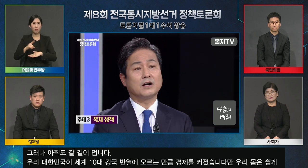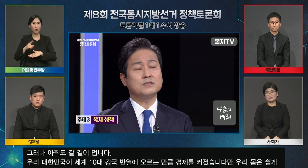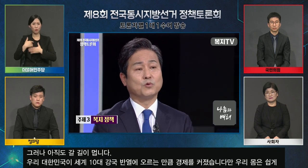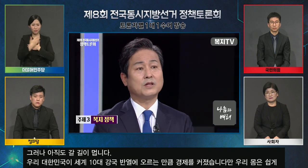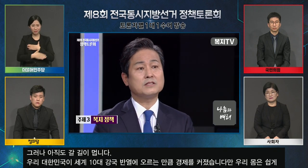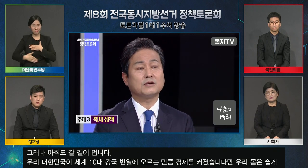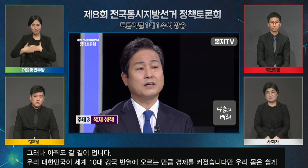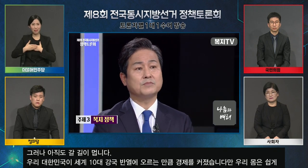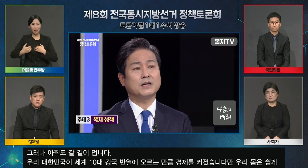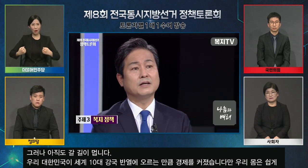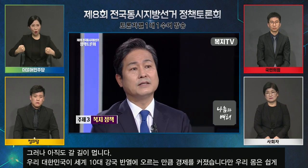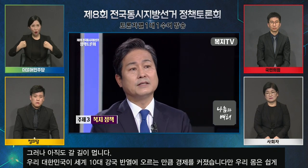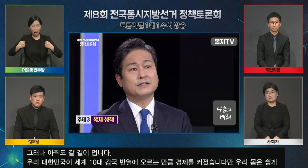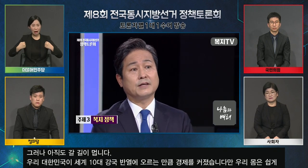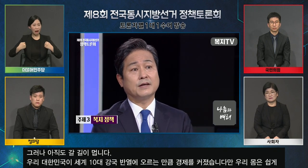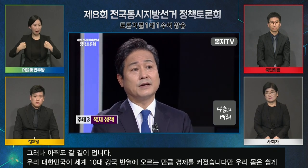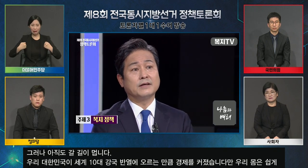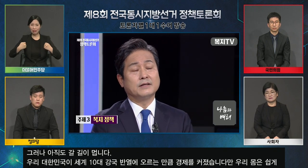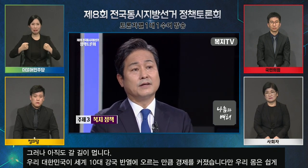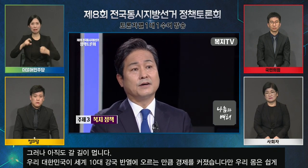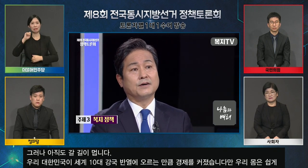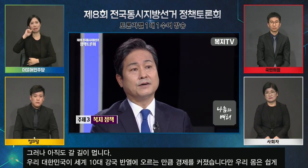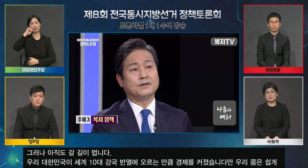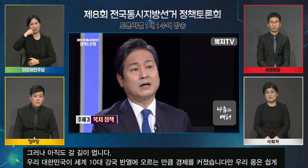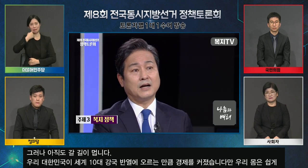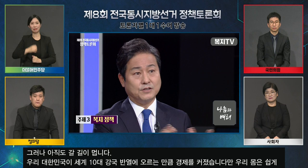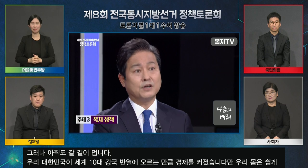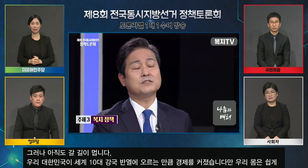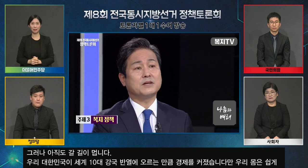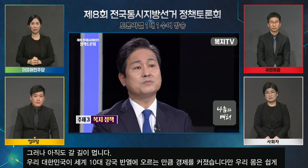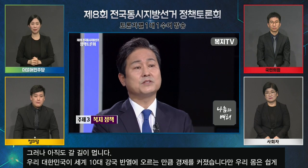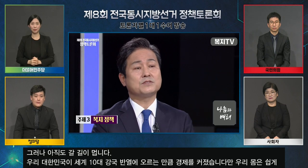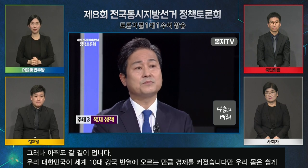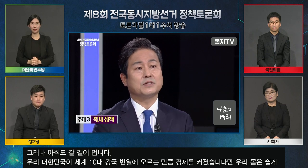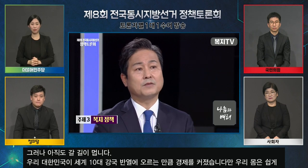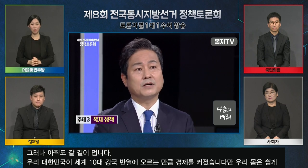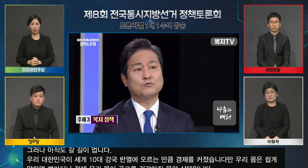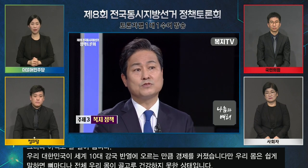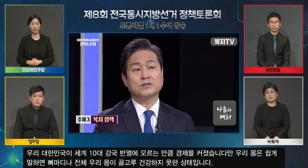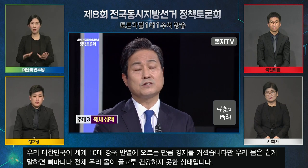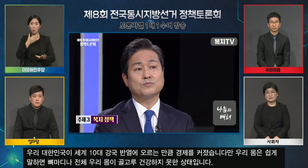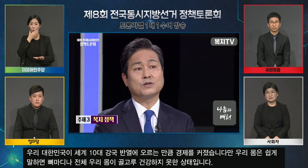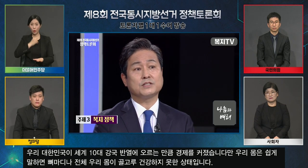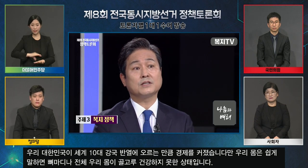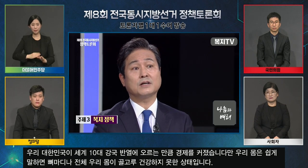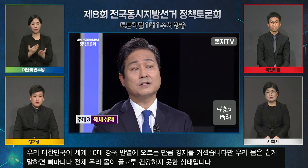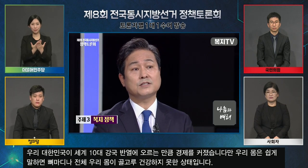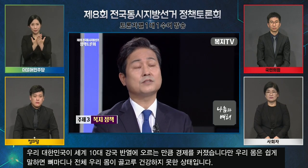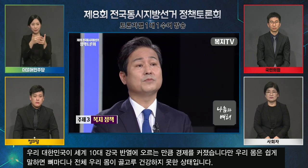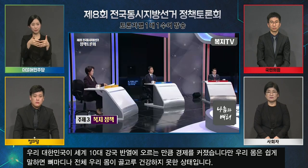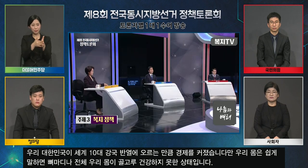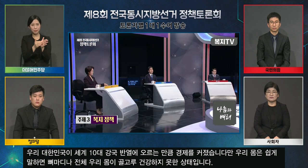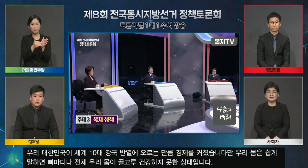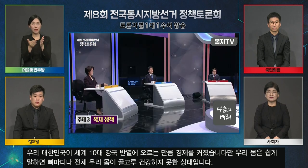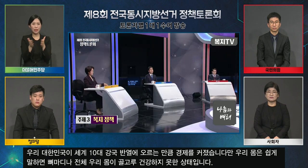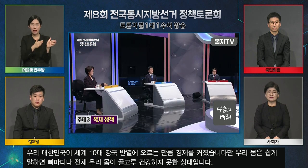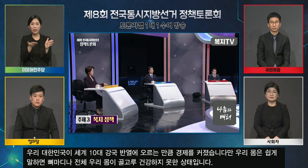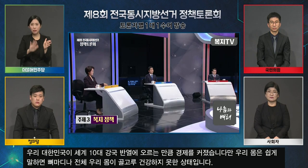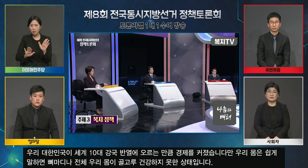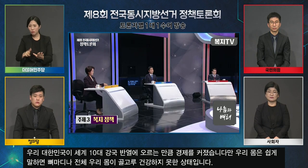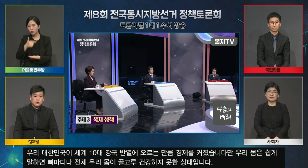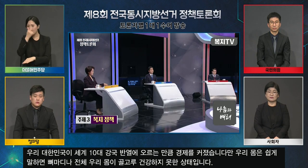건강하지 못한 상태입니다. 이제 아까 여러 가지 말씀이 있었습니다만 윤석열 정부가 시작하는 시점입니다.